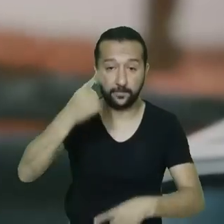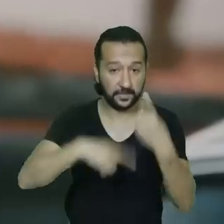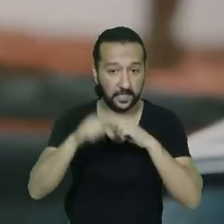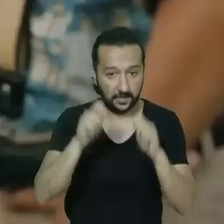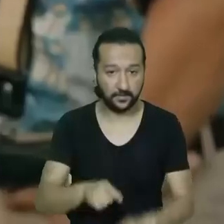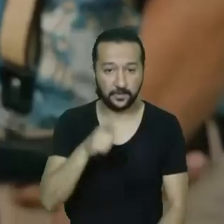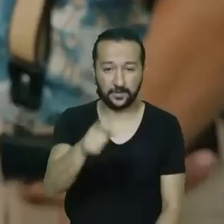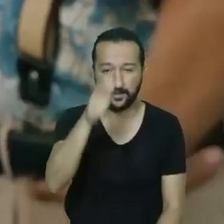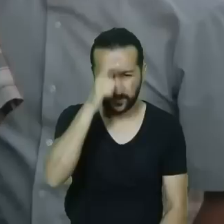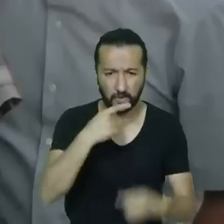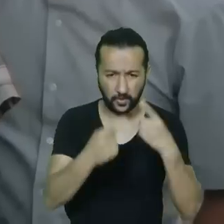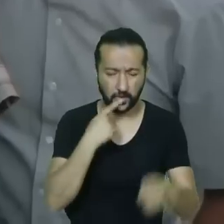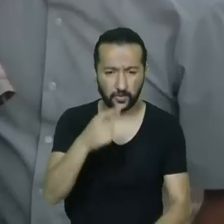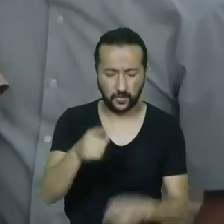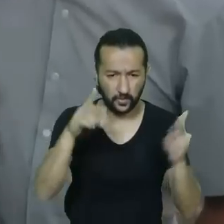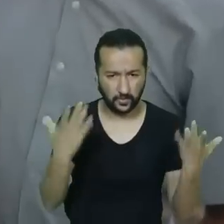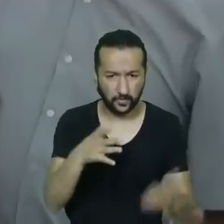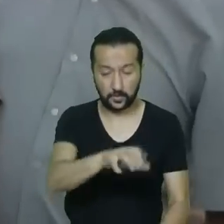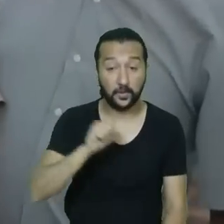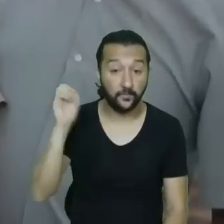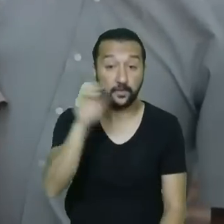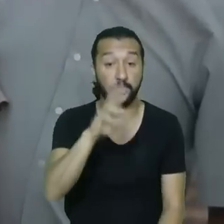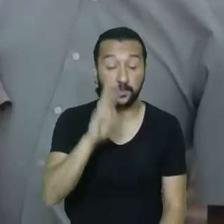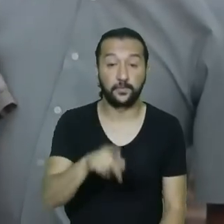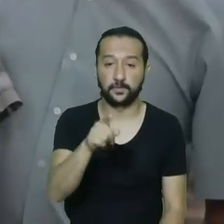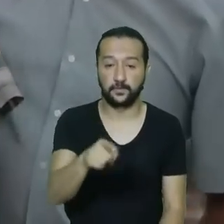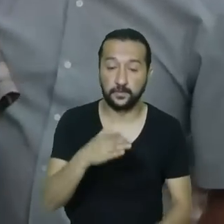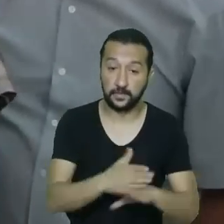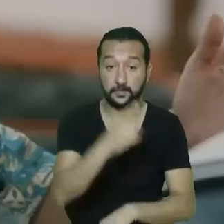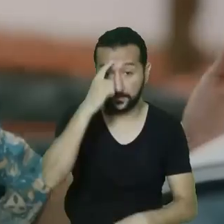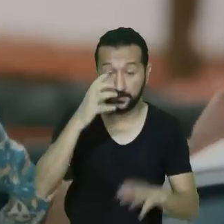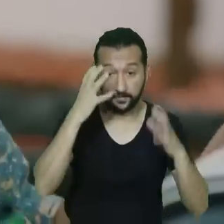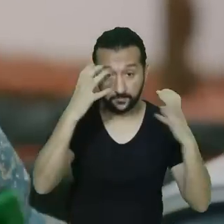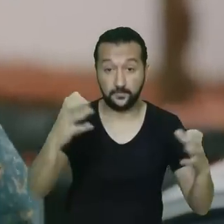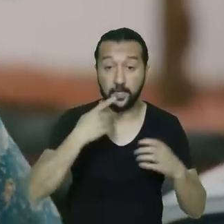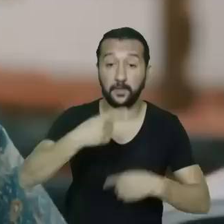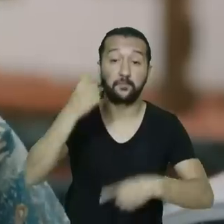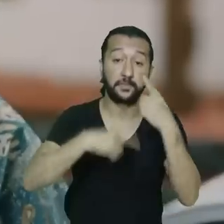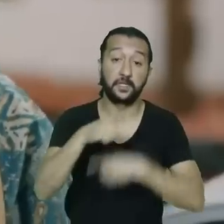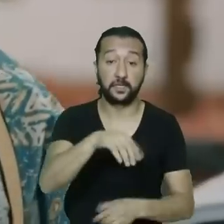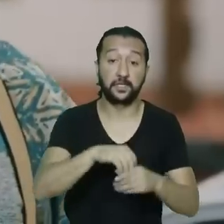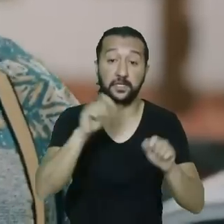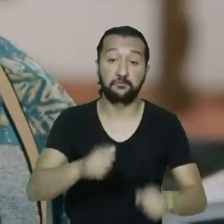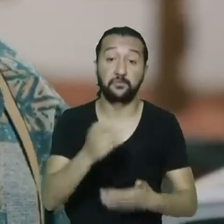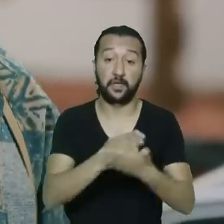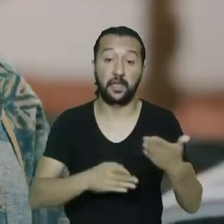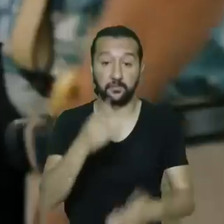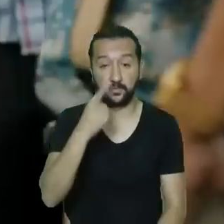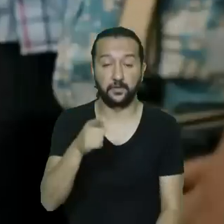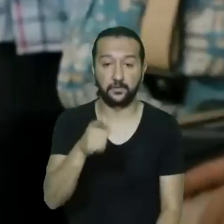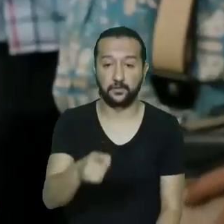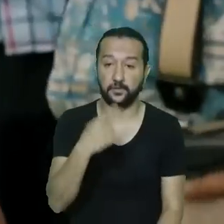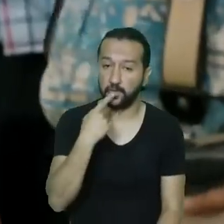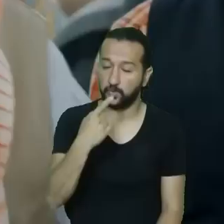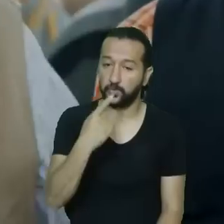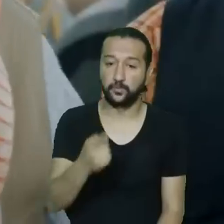yapmıştın o. Dükçe konuş lan. Kolumdan tut asavurum senin de ya. Zaten başımda geçen sene mi almışmışım ben ehliyeti. Şuna bak,